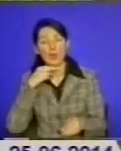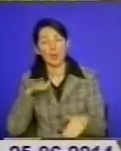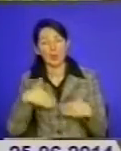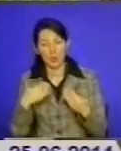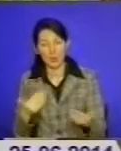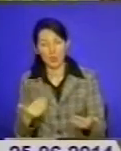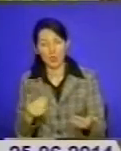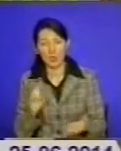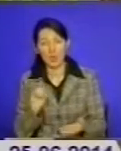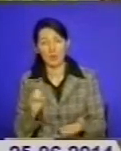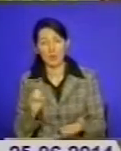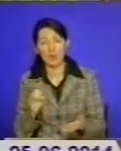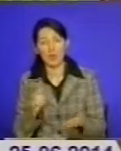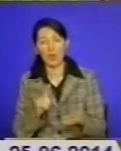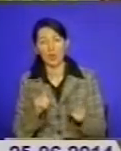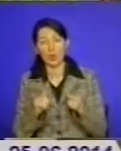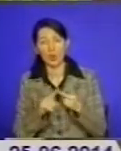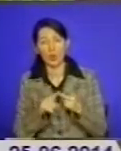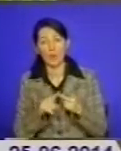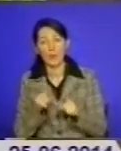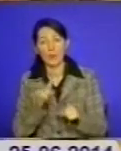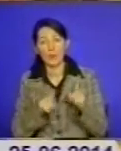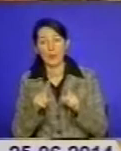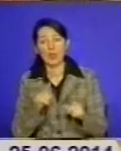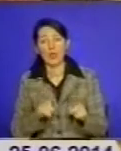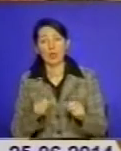на друге пленарне засідання 50-ї сесії